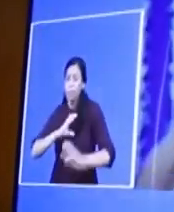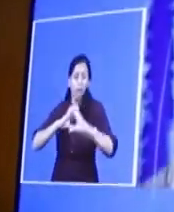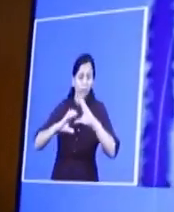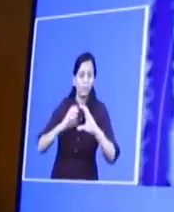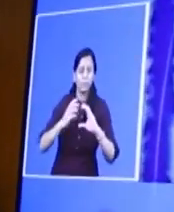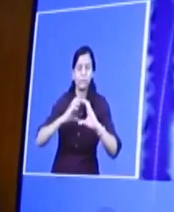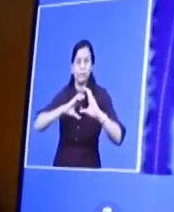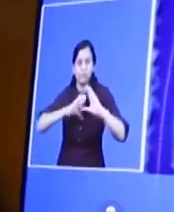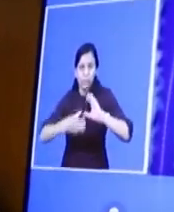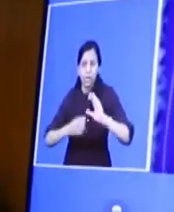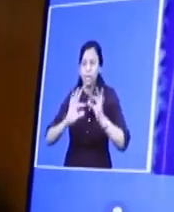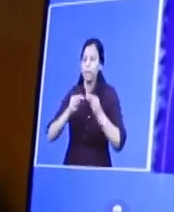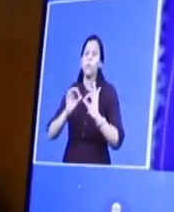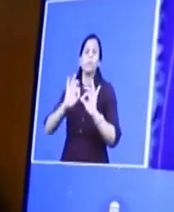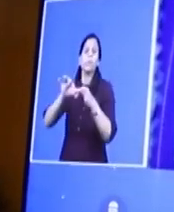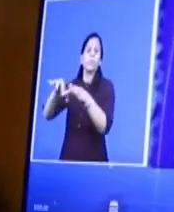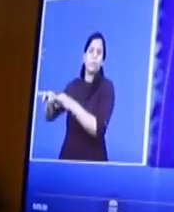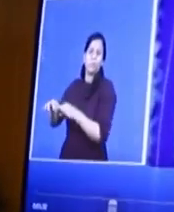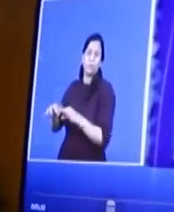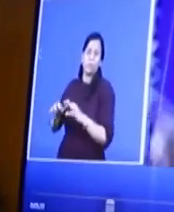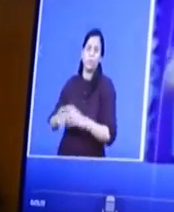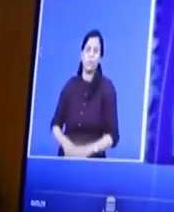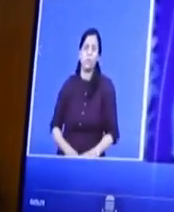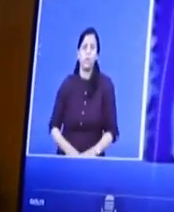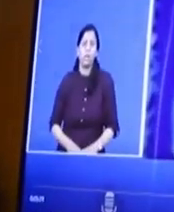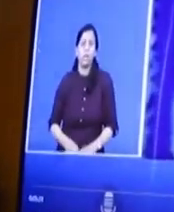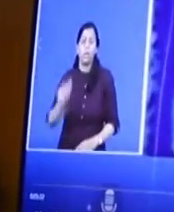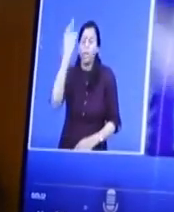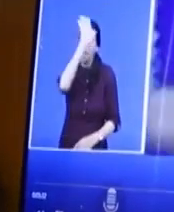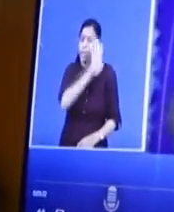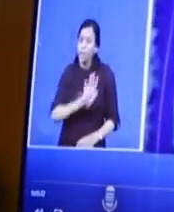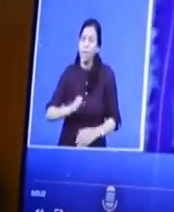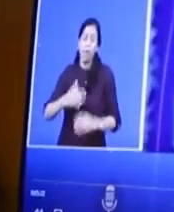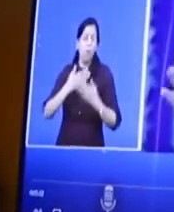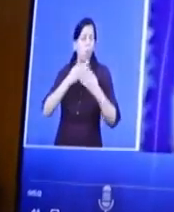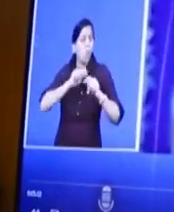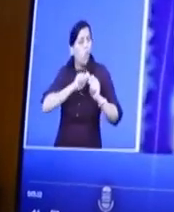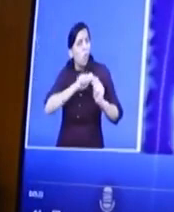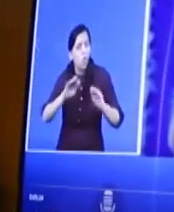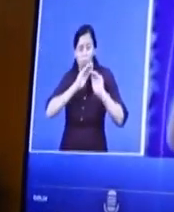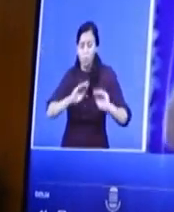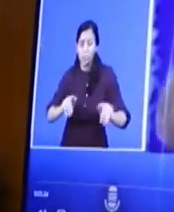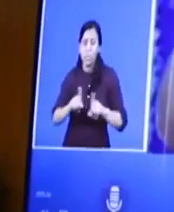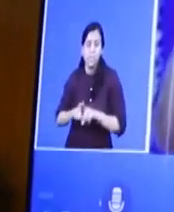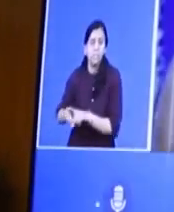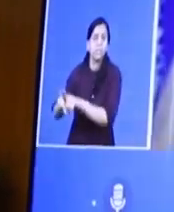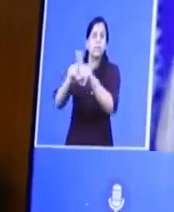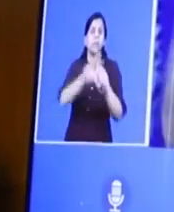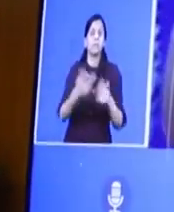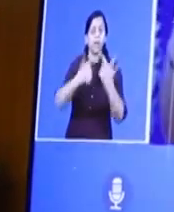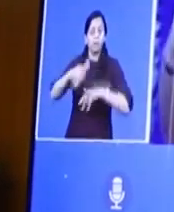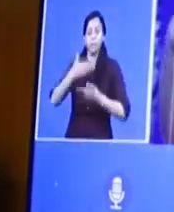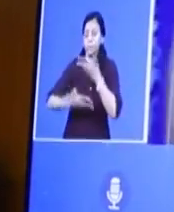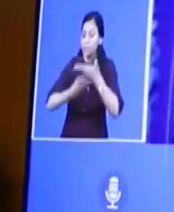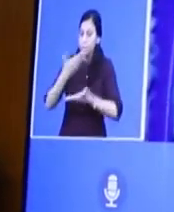था तो समझने के लिए इंटरप्रेटर नहीं मिलता, और देश के सभी बालकों को एक ही प्रकार की निशानी